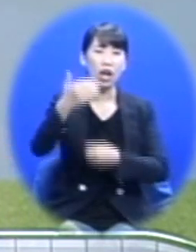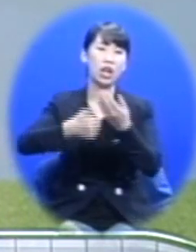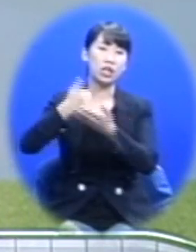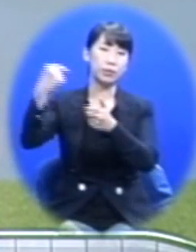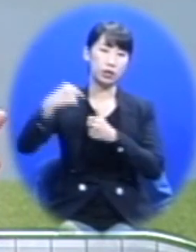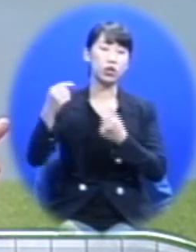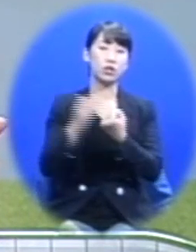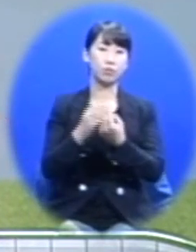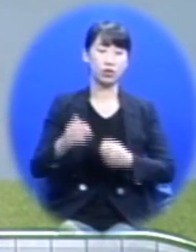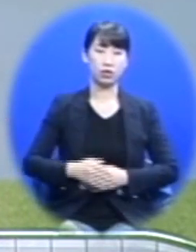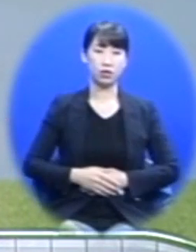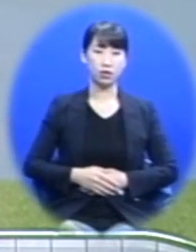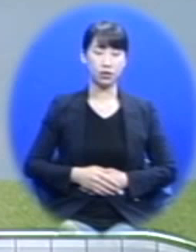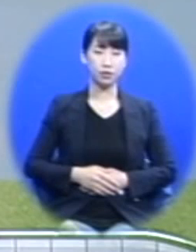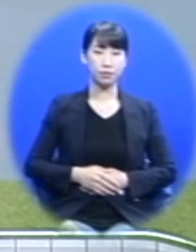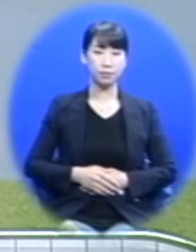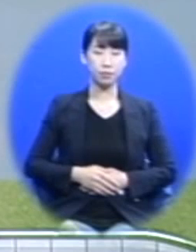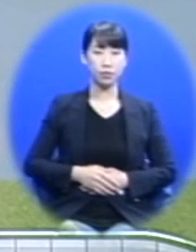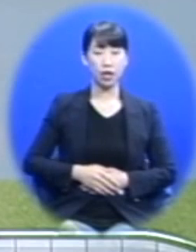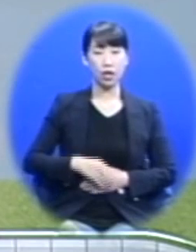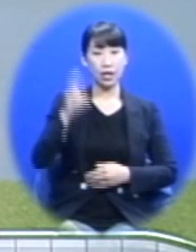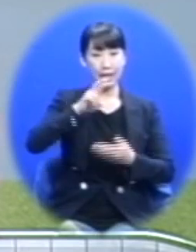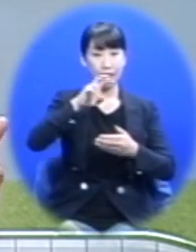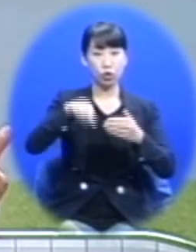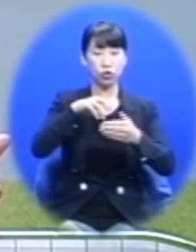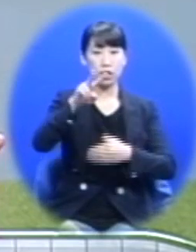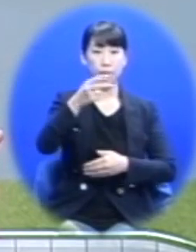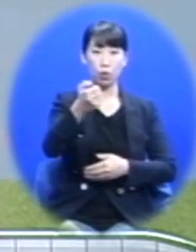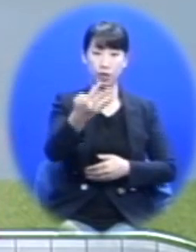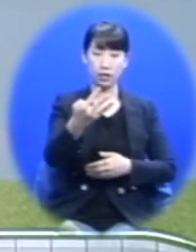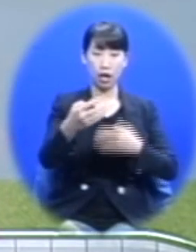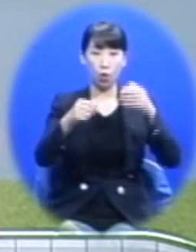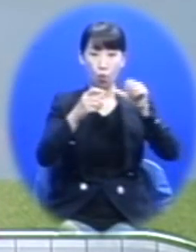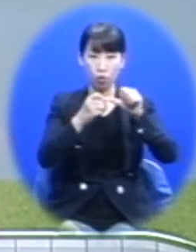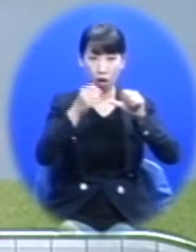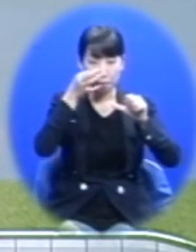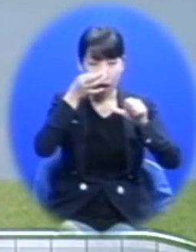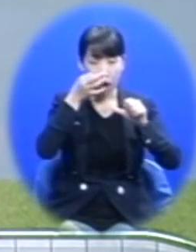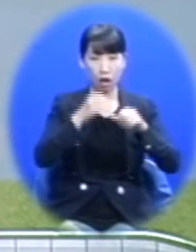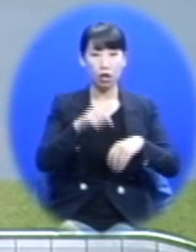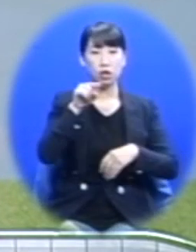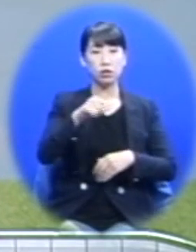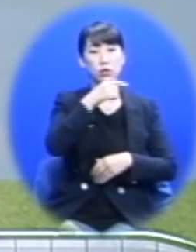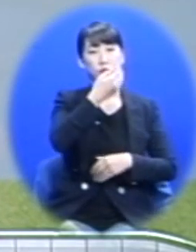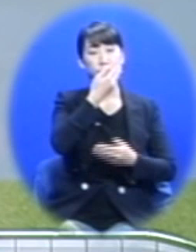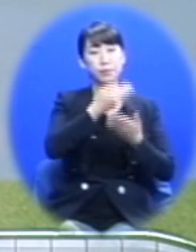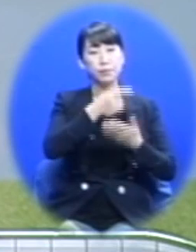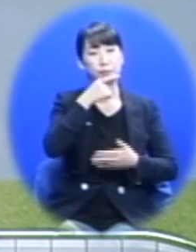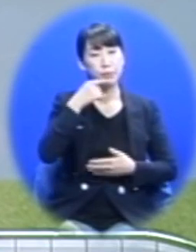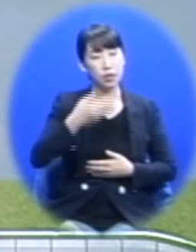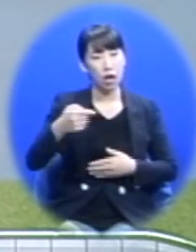좋아하는 내 주의 보혈은 254장 찬송을 불러보면 5절에 그 피가 마음속에